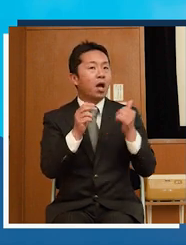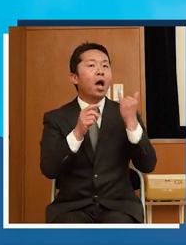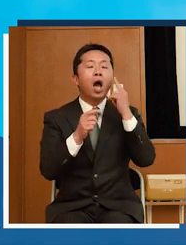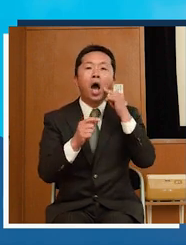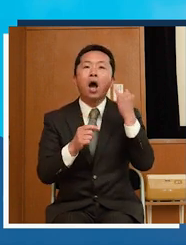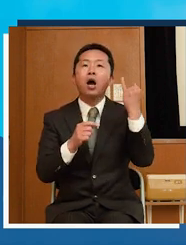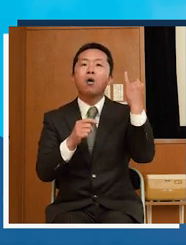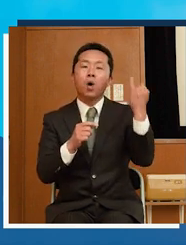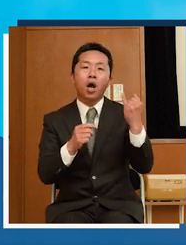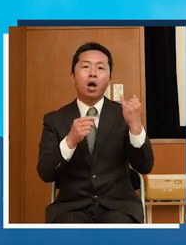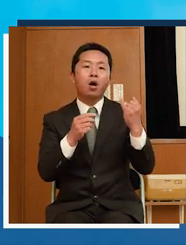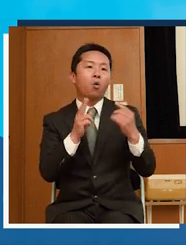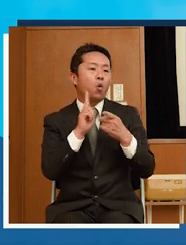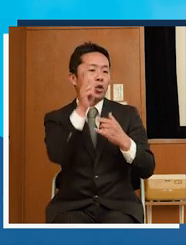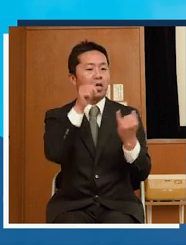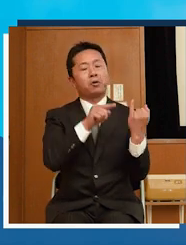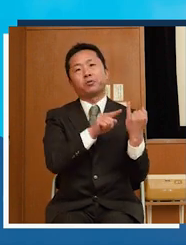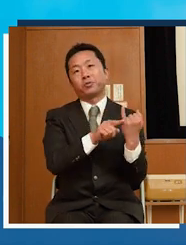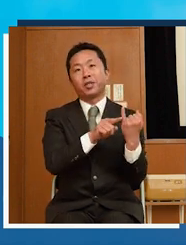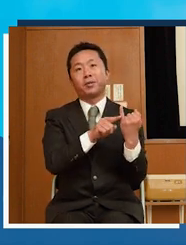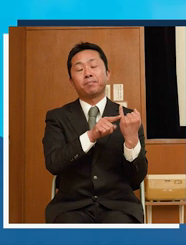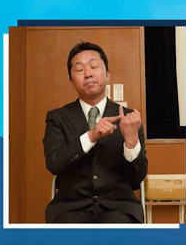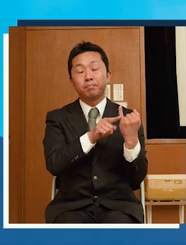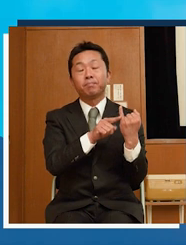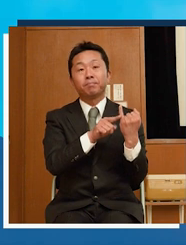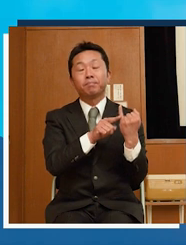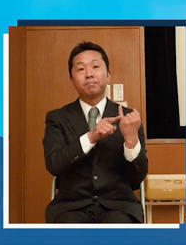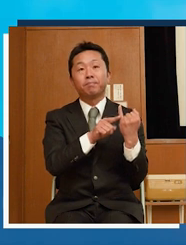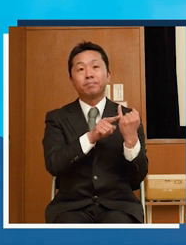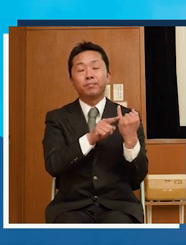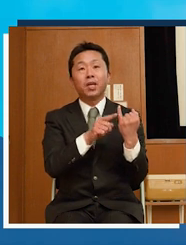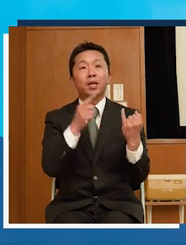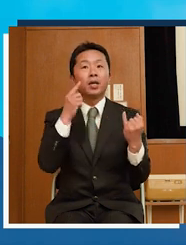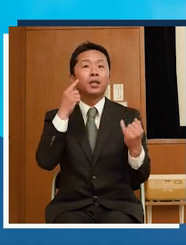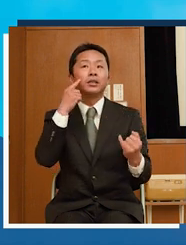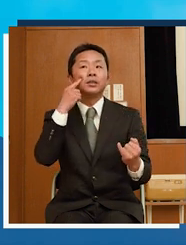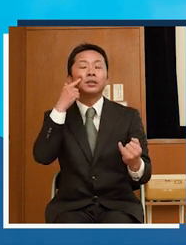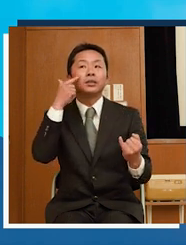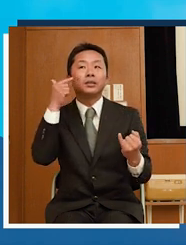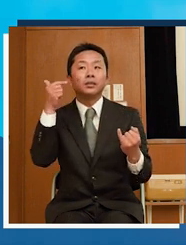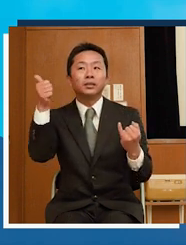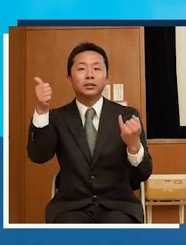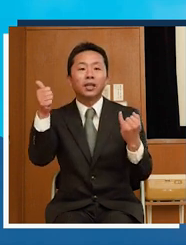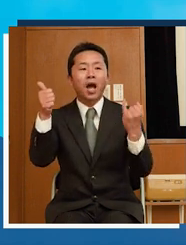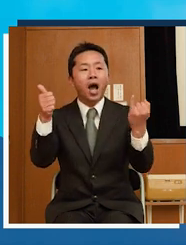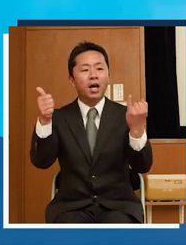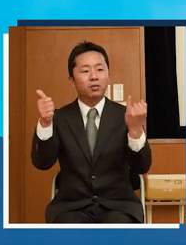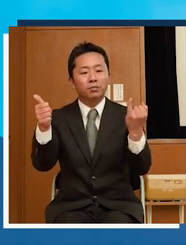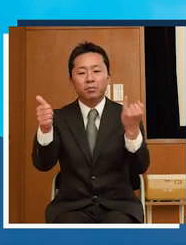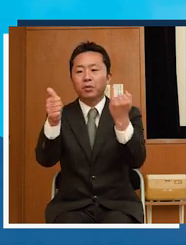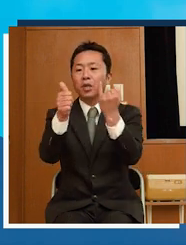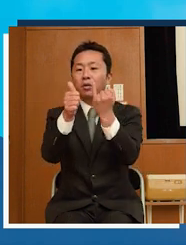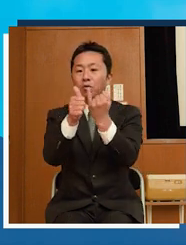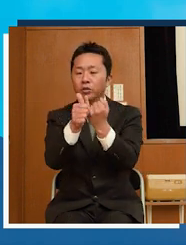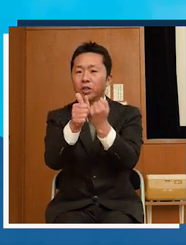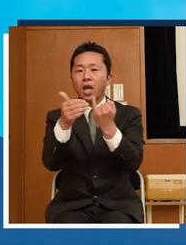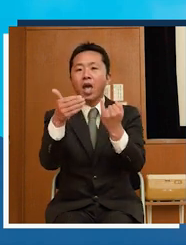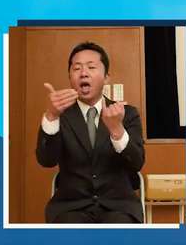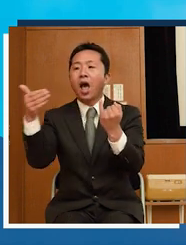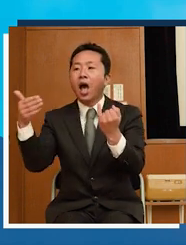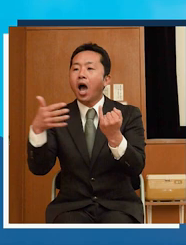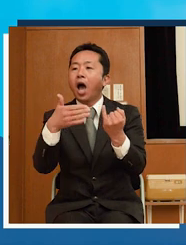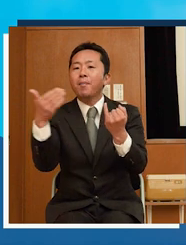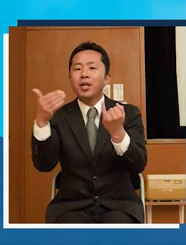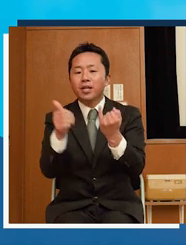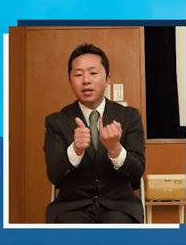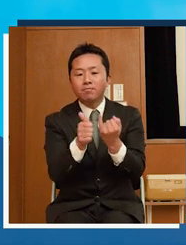ねえですから本来あの父母は父と一緒にえ結婚してアメリカに行くということを約束してい